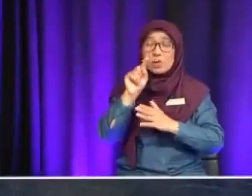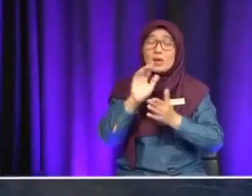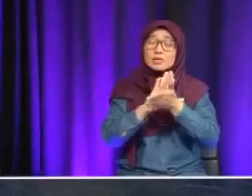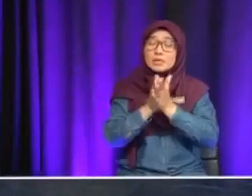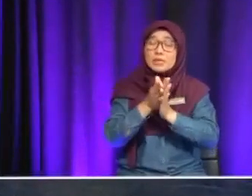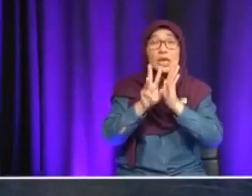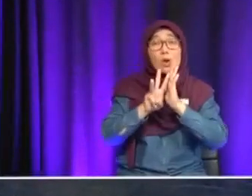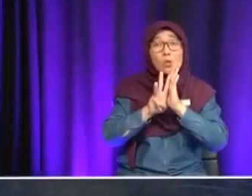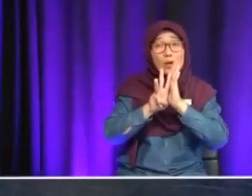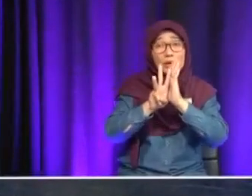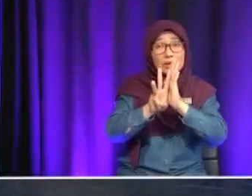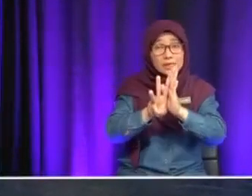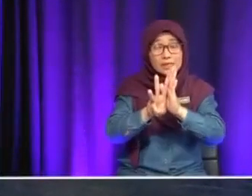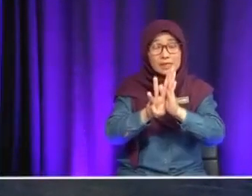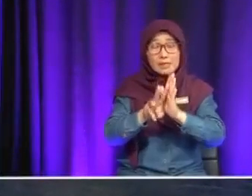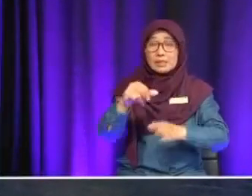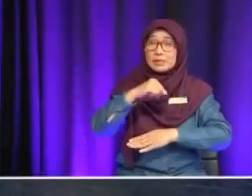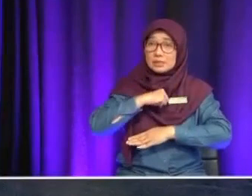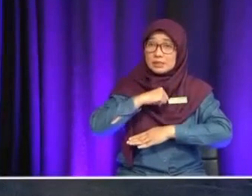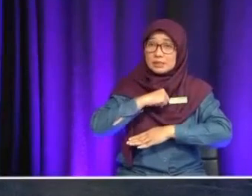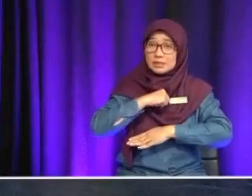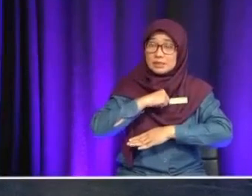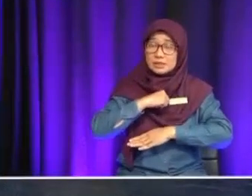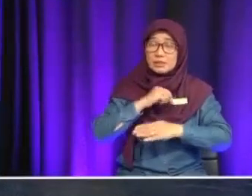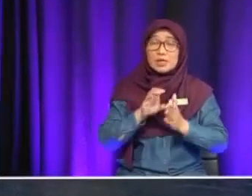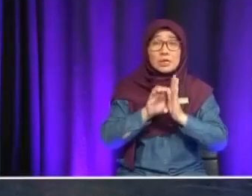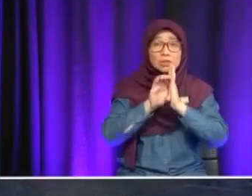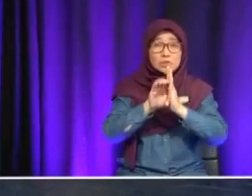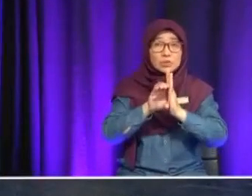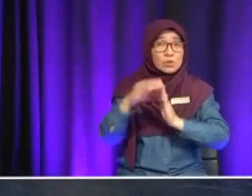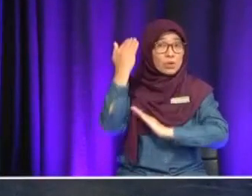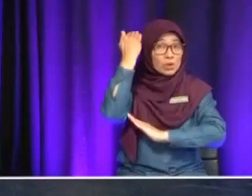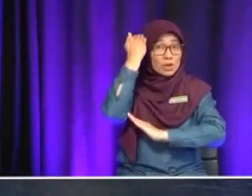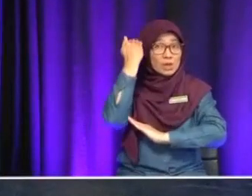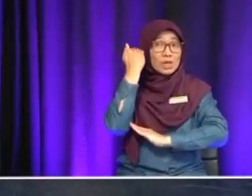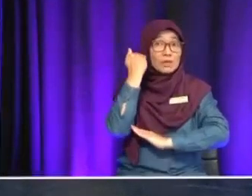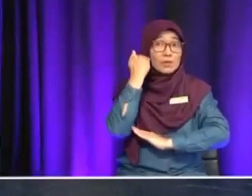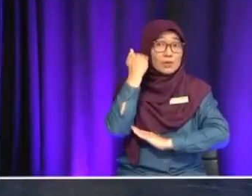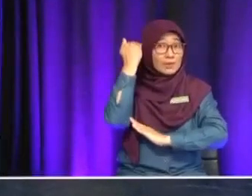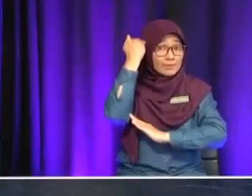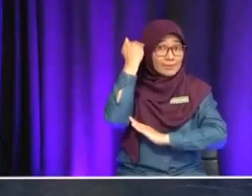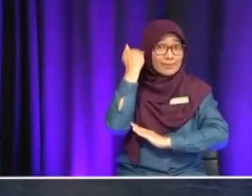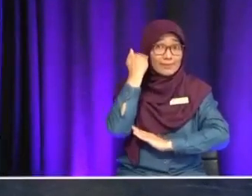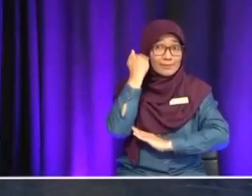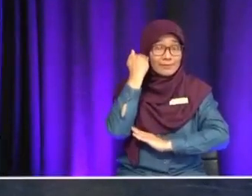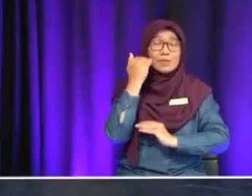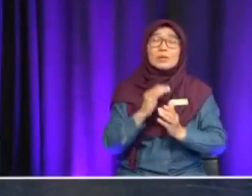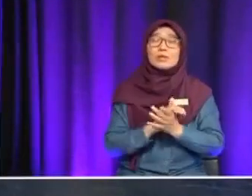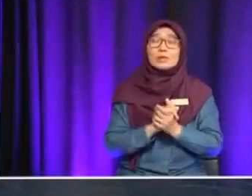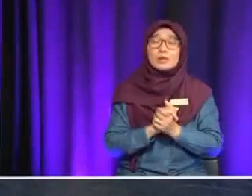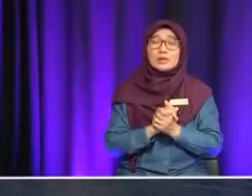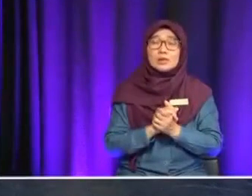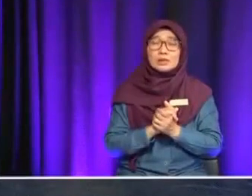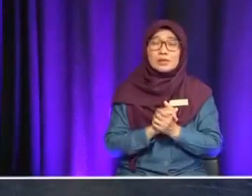betul tak? Betul. Kita nak mewakilkan kita. Contohnya peguam. Kan? Jadi sebenarnya yang